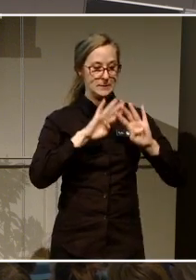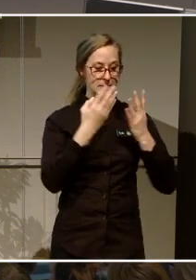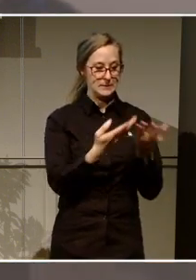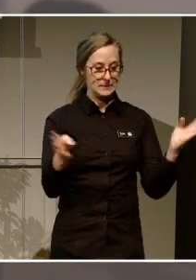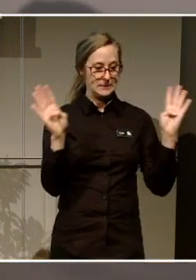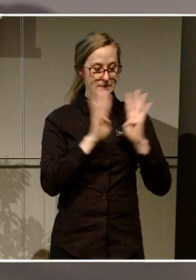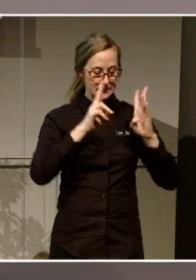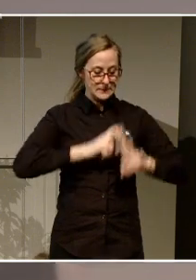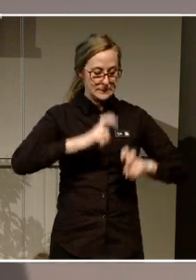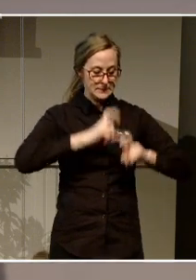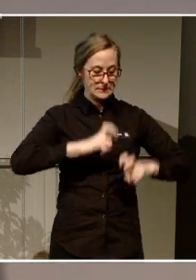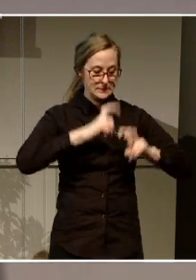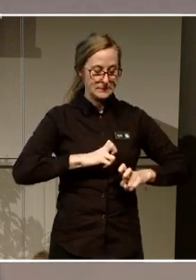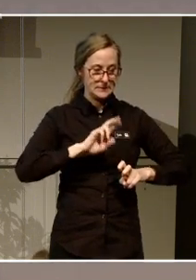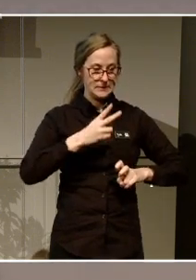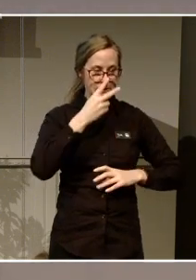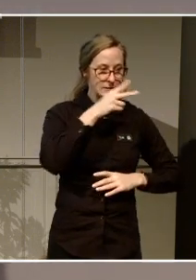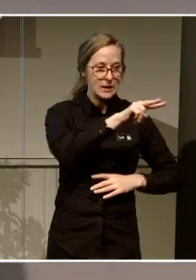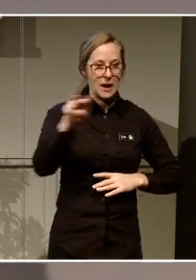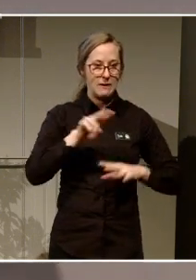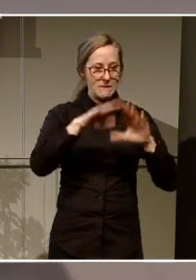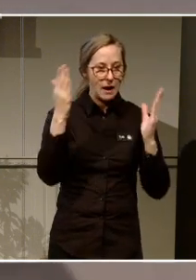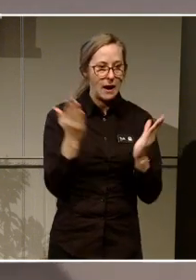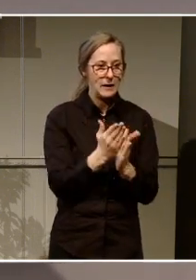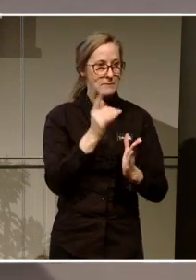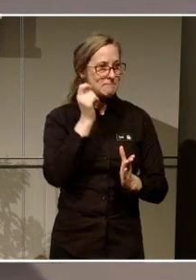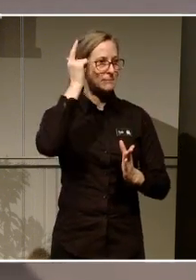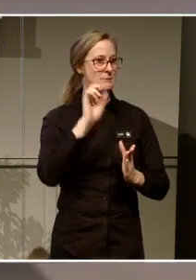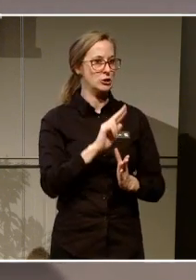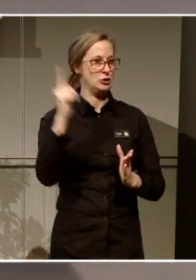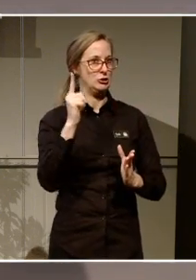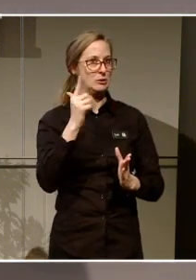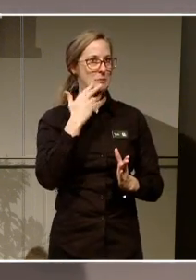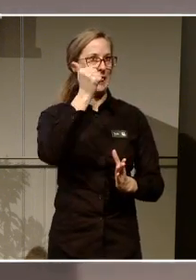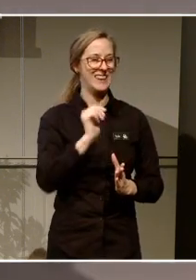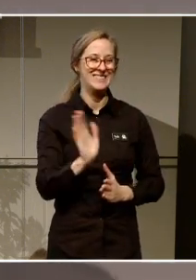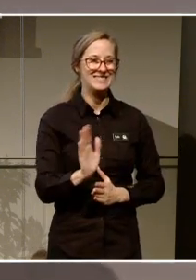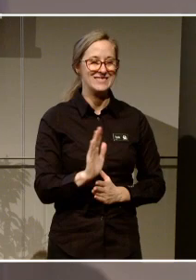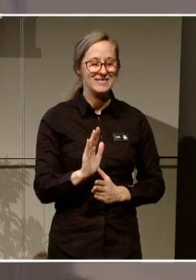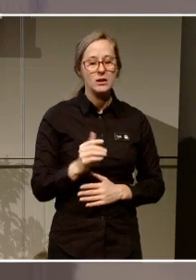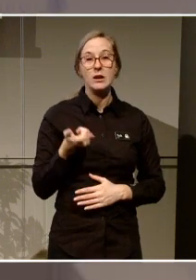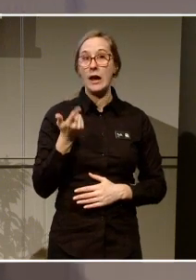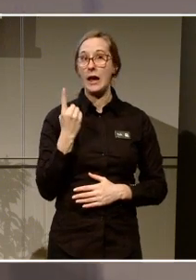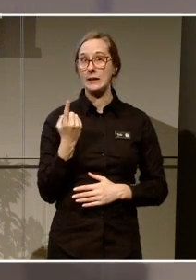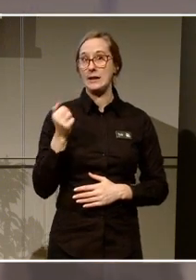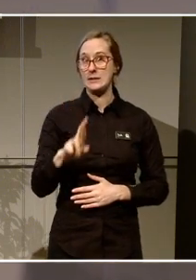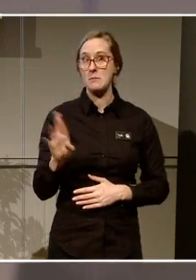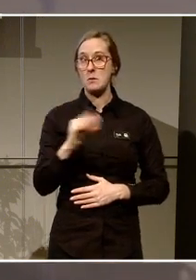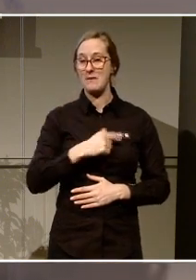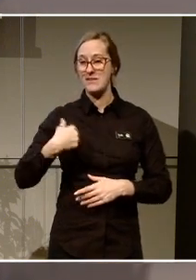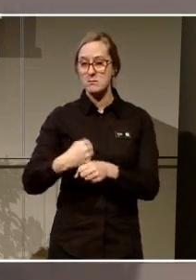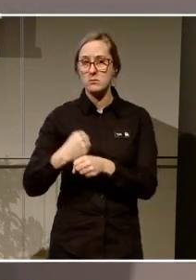liksom här ser vi ut över världen och så hittar vi på något helt nytt och mycket bättre. Ett exempel vi har gjort är att vi har jobbat just med den